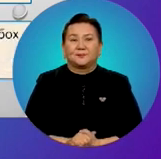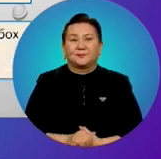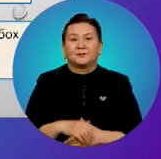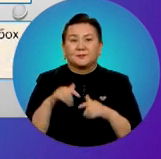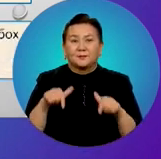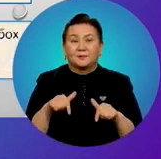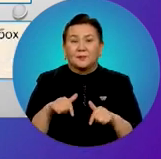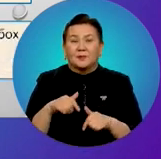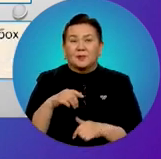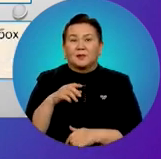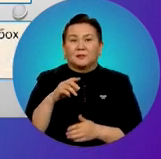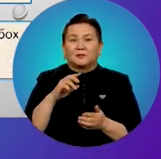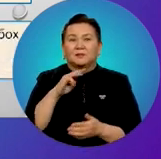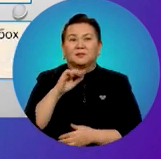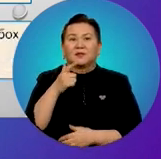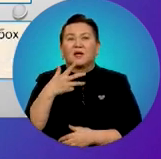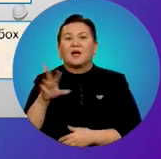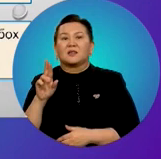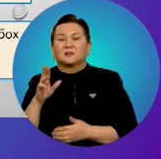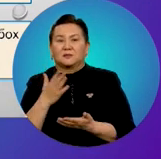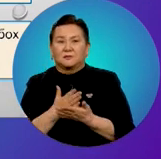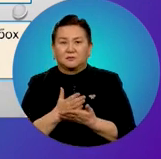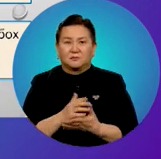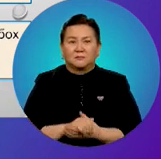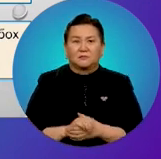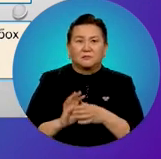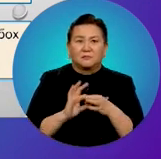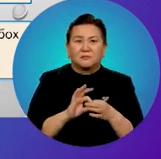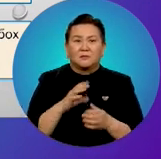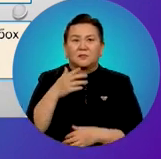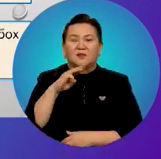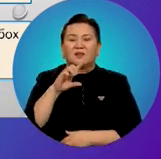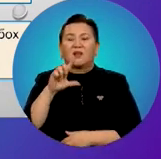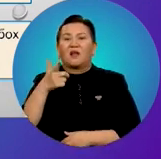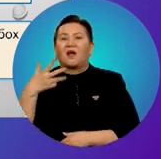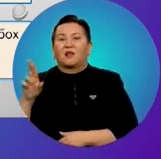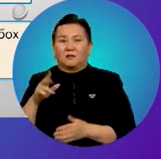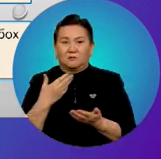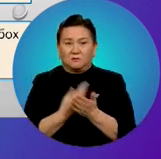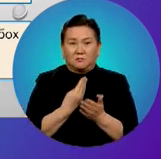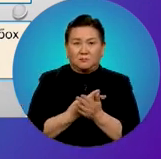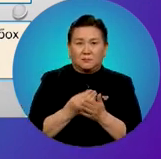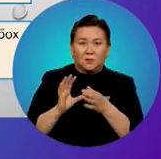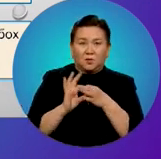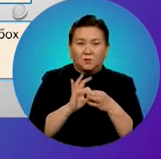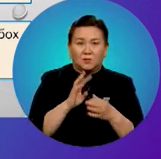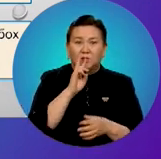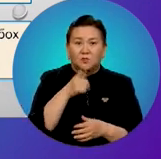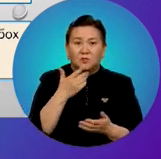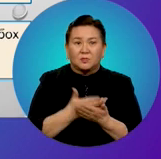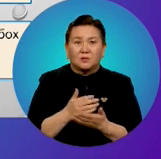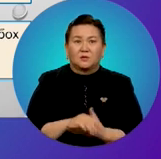За мэдээж энд болохоор тэгээд л гээд өмнөх цогцлбартаа уялдуулж холбосон. Тим тэгээд гэсэн учир шалтгаанаар одоо холбосон ийм холбох